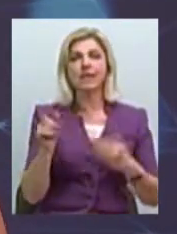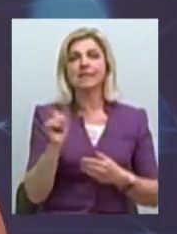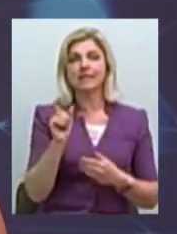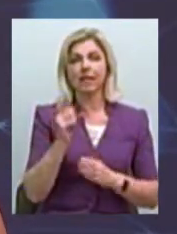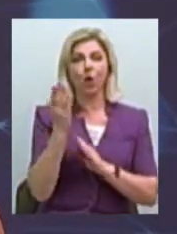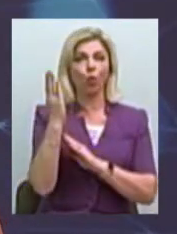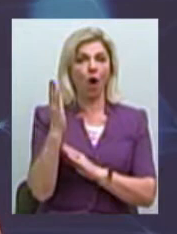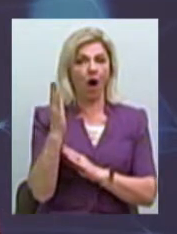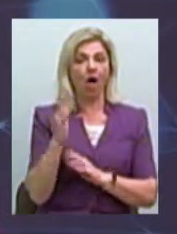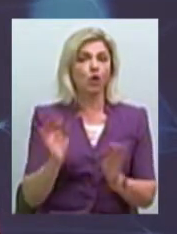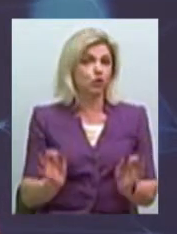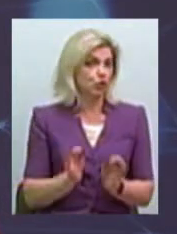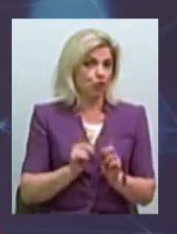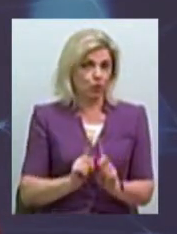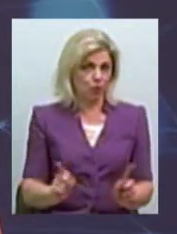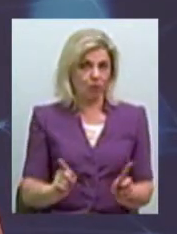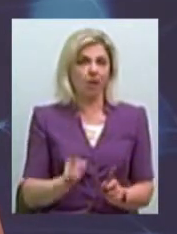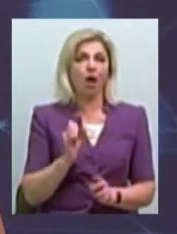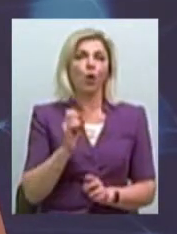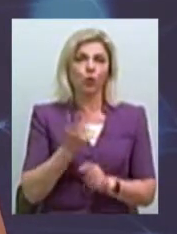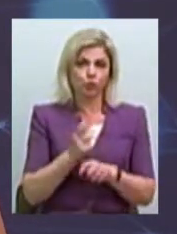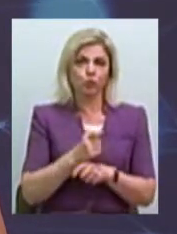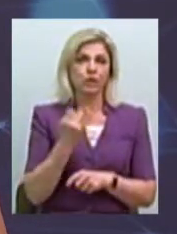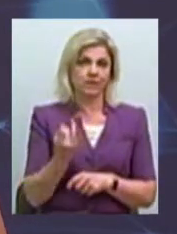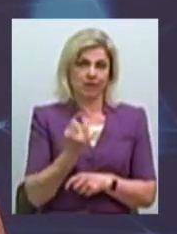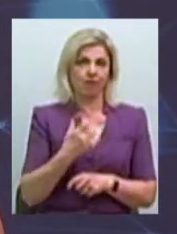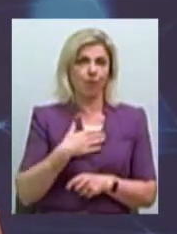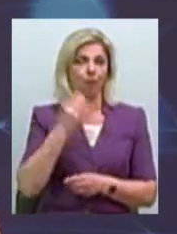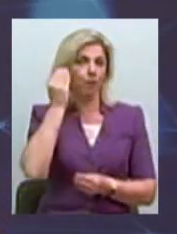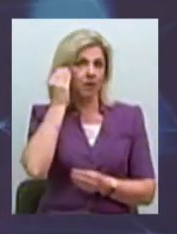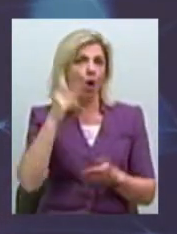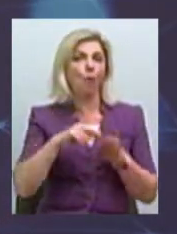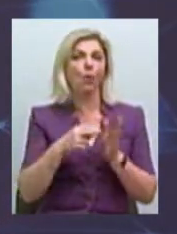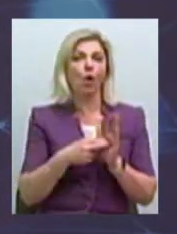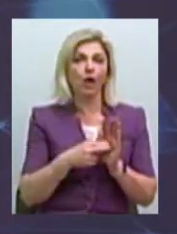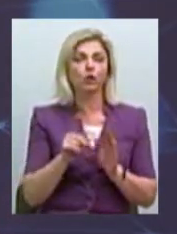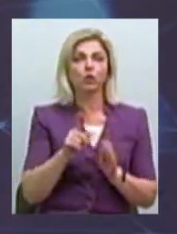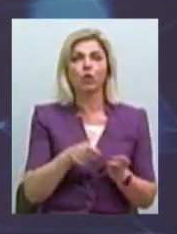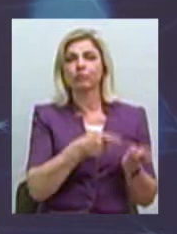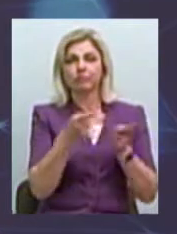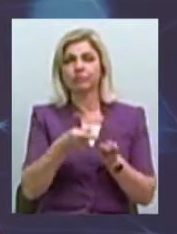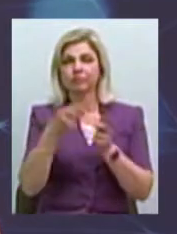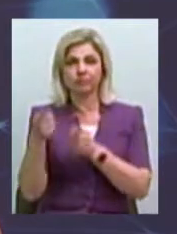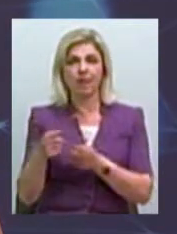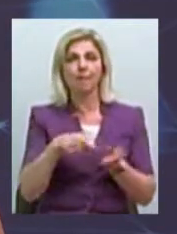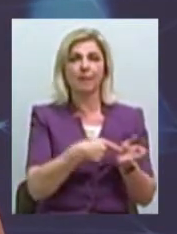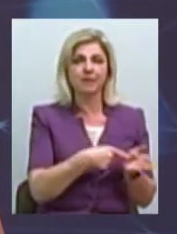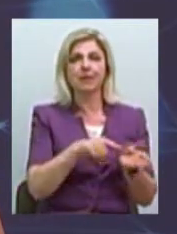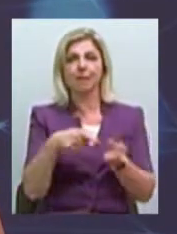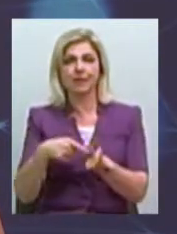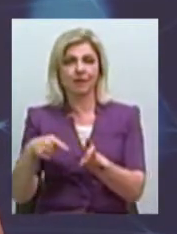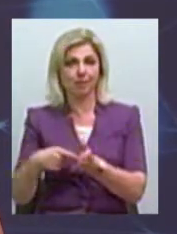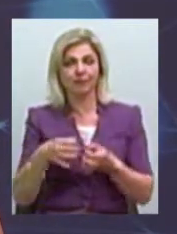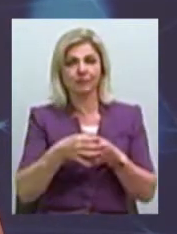нічого особливого, але дуже цікавий, на мою думку, проєкт, який переїжджає з міста до міста і